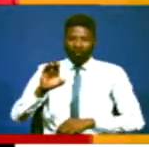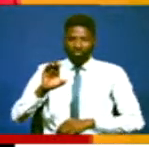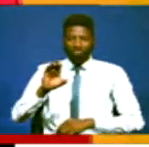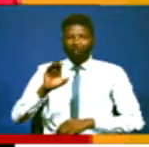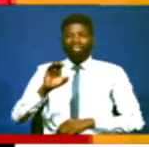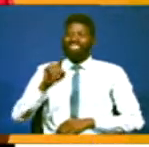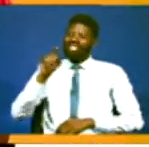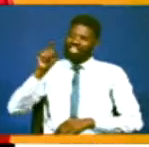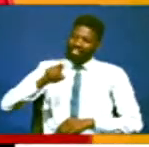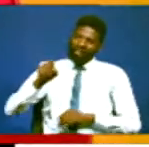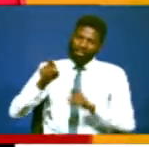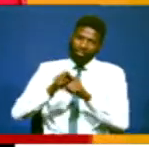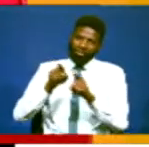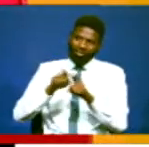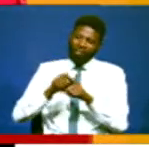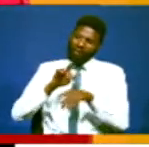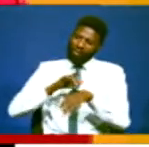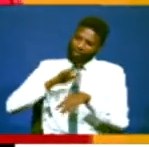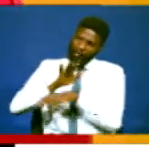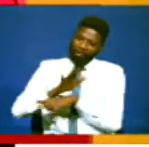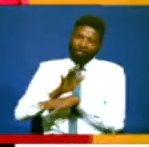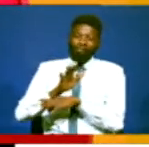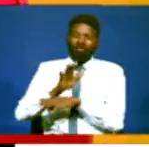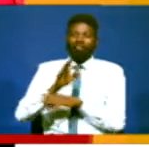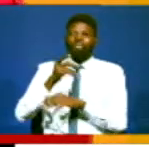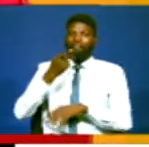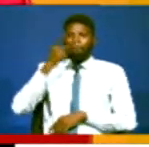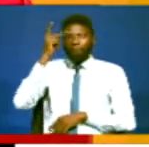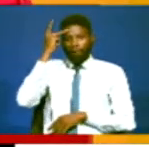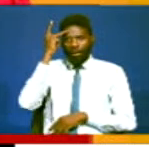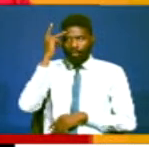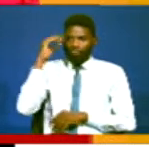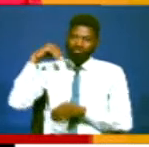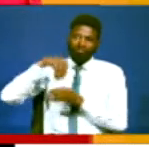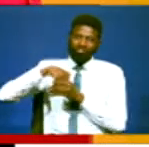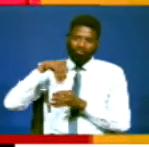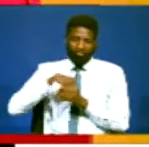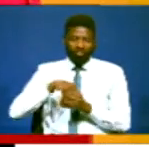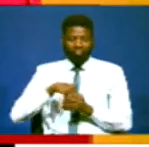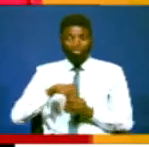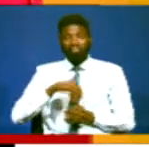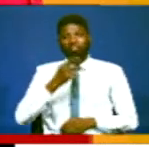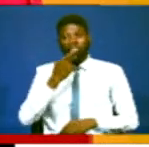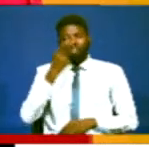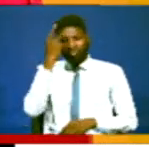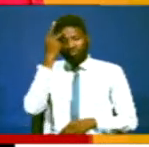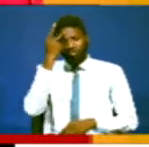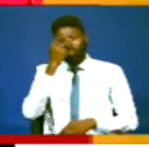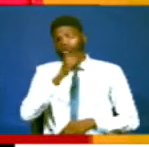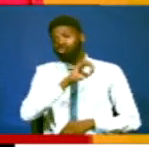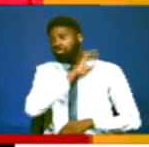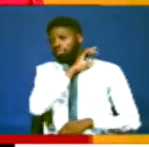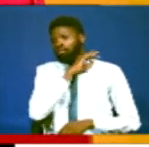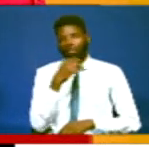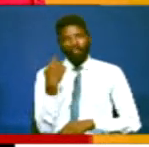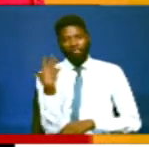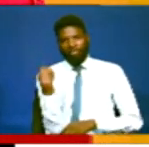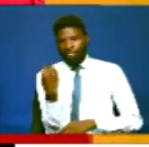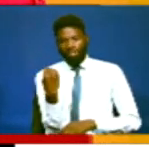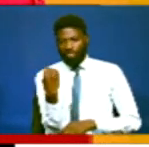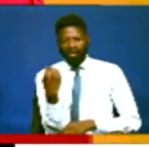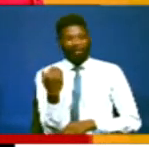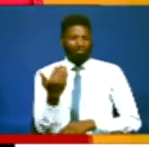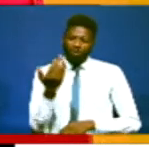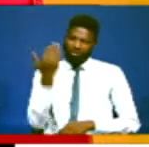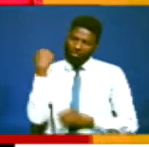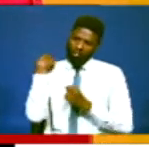lalama za wazazi hazijaanza leo wala jana, zimekuwapo na wazazi wameachwa katika giza. Nasema